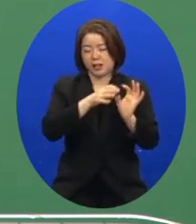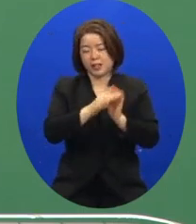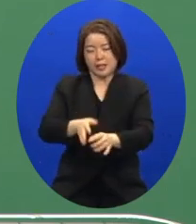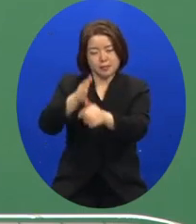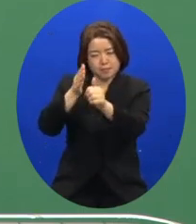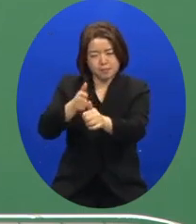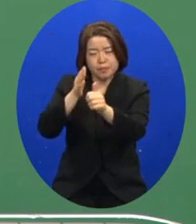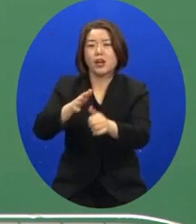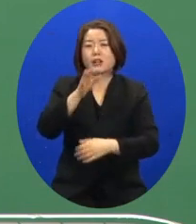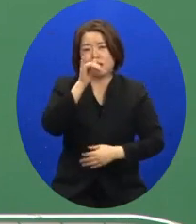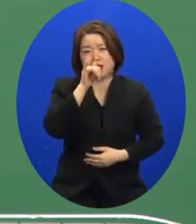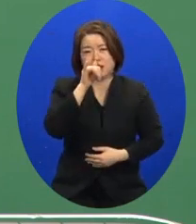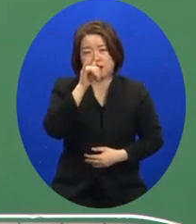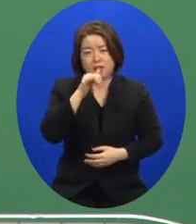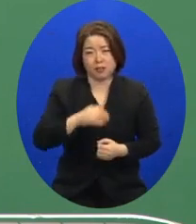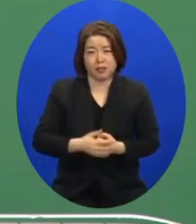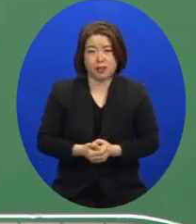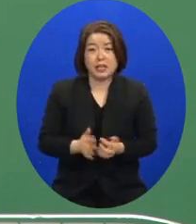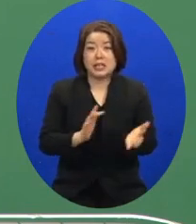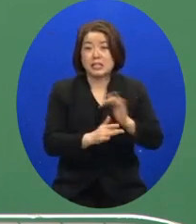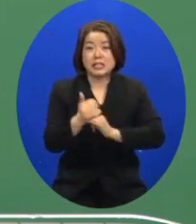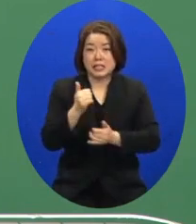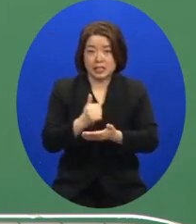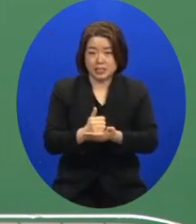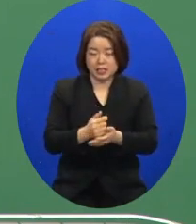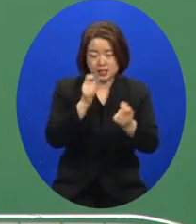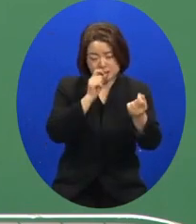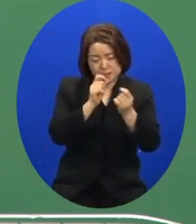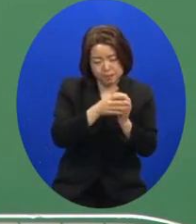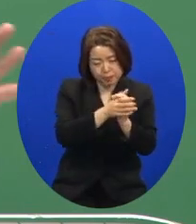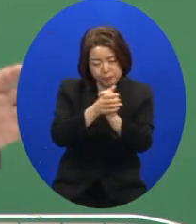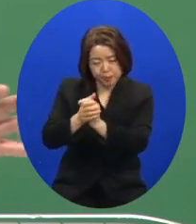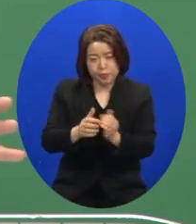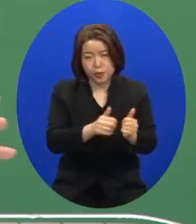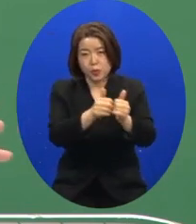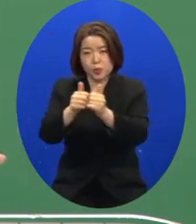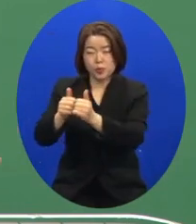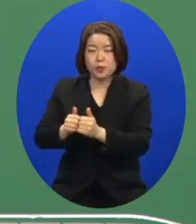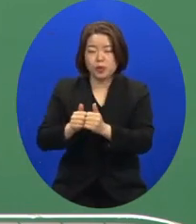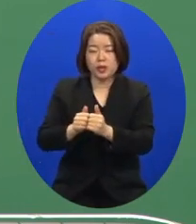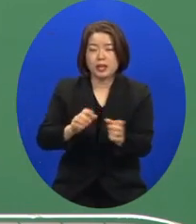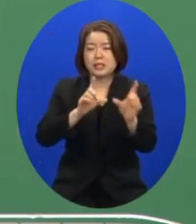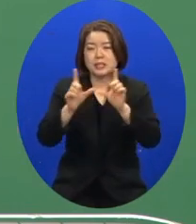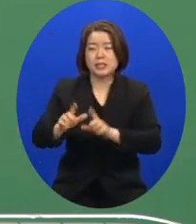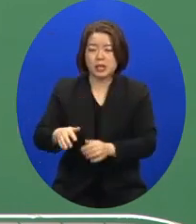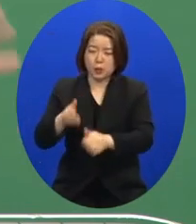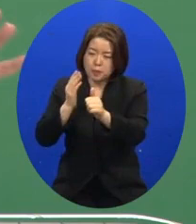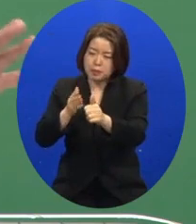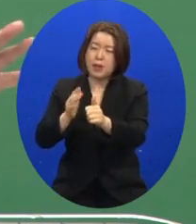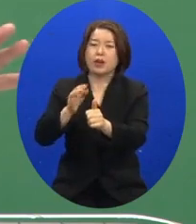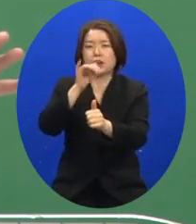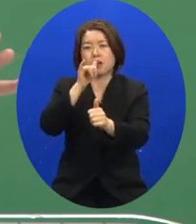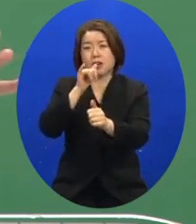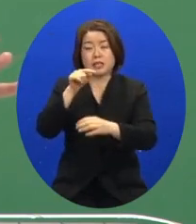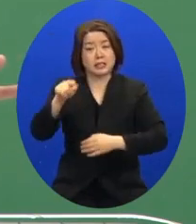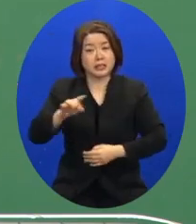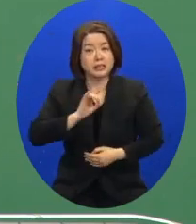계속 권하는 거예요. 예수님과 친밀히 동행하는 삶을 살라고 권하는 거예요.